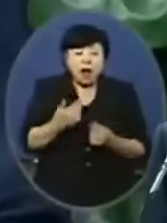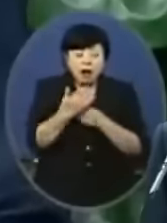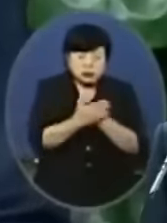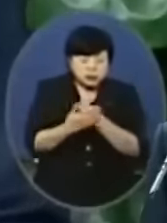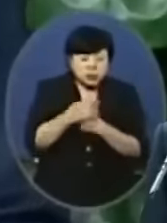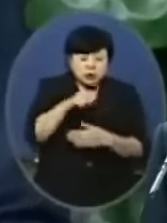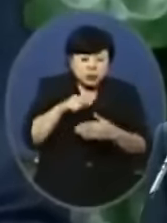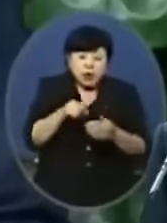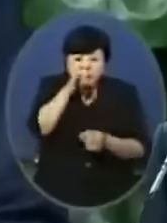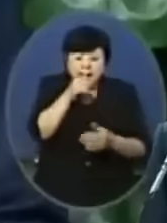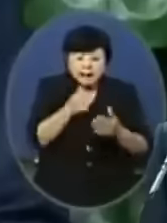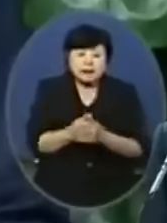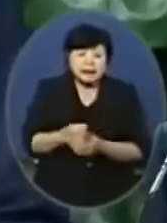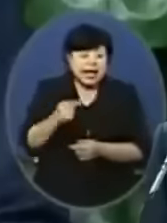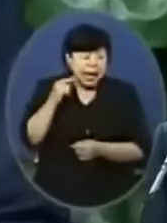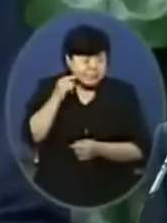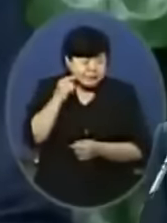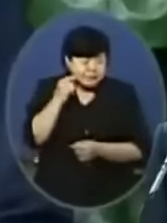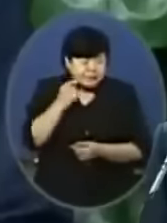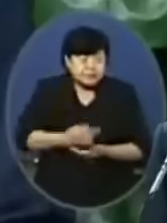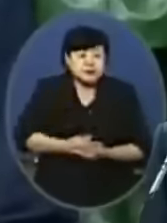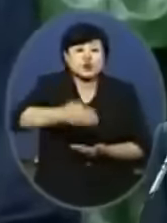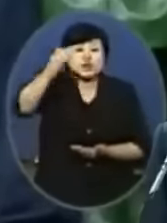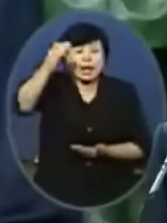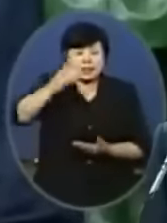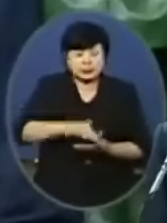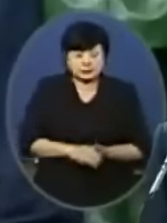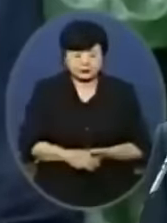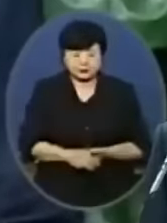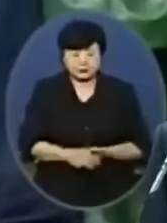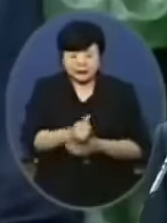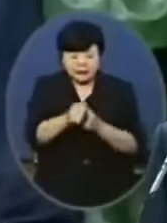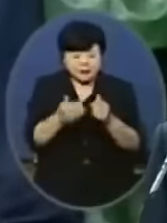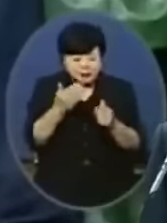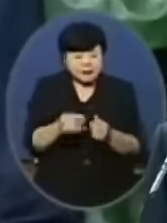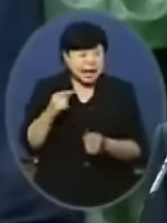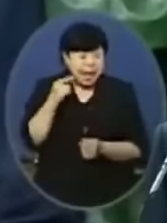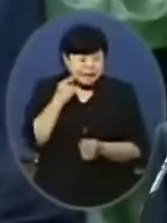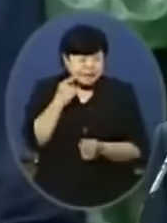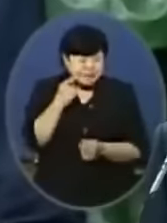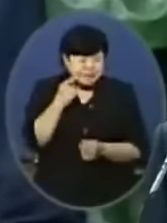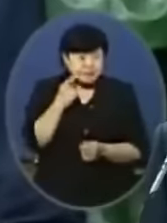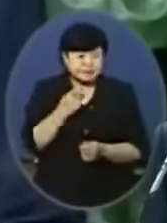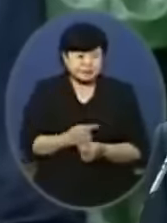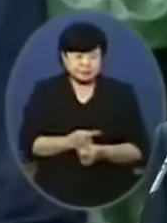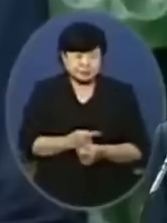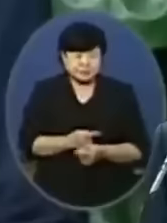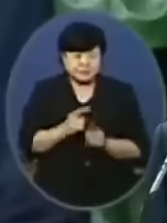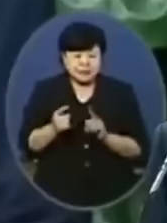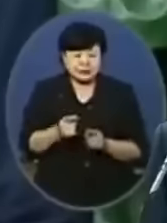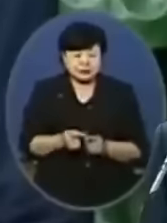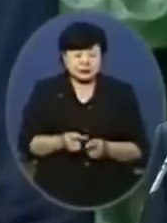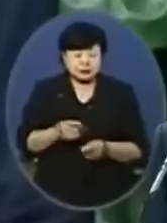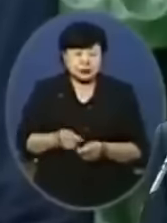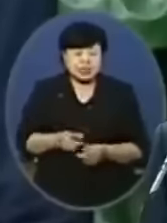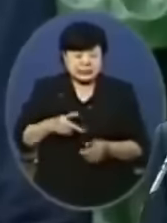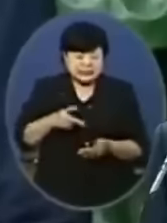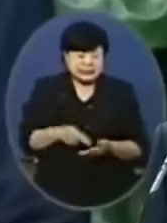은총이 우리 속에 있으니 암은 다 쫓겨나간다. 하나님께서 암이 들리면 그 말씀을 통해서